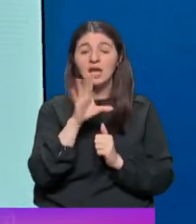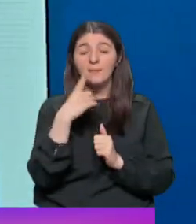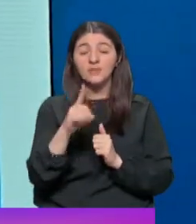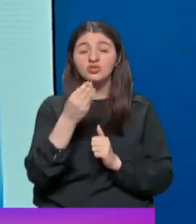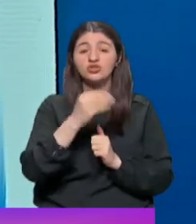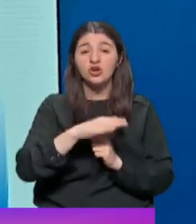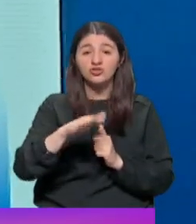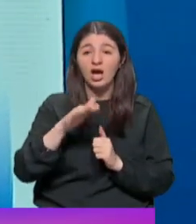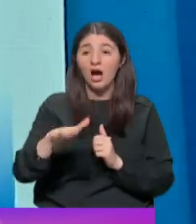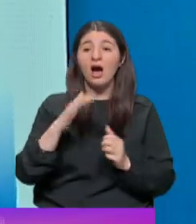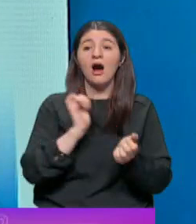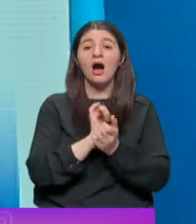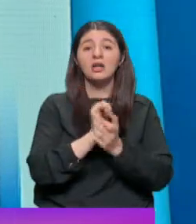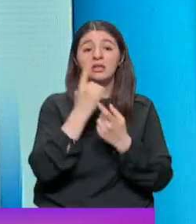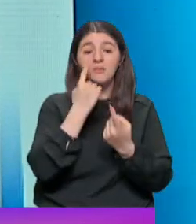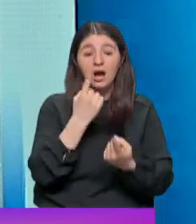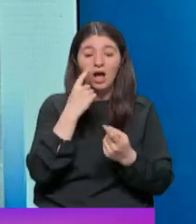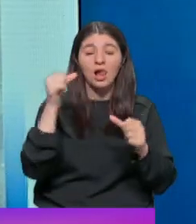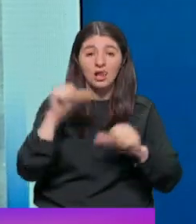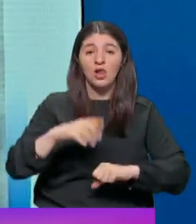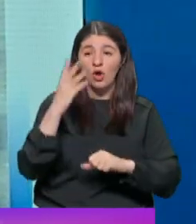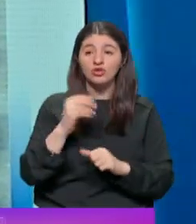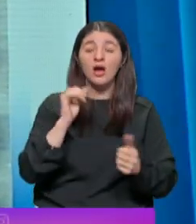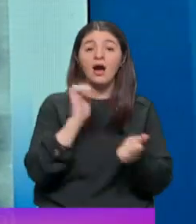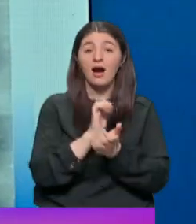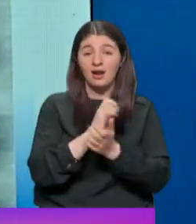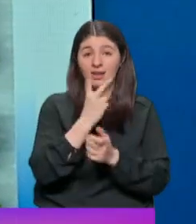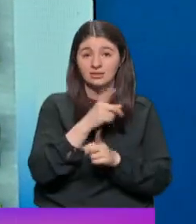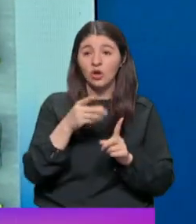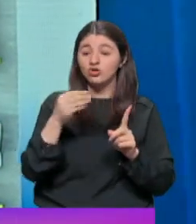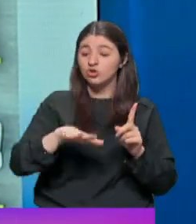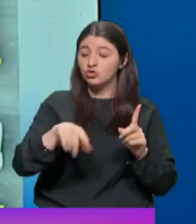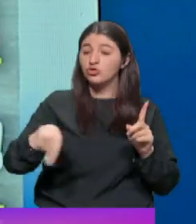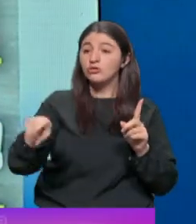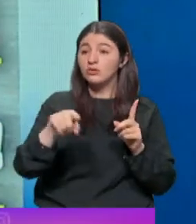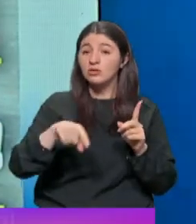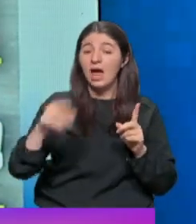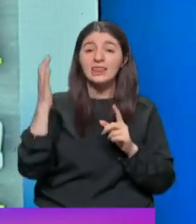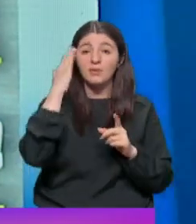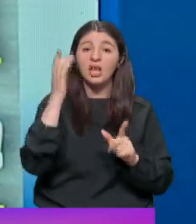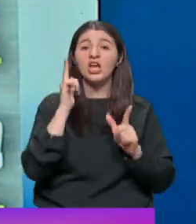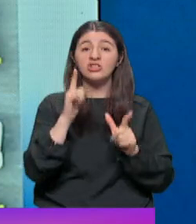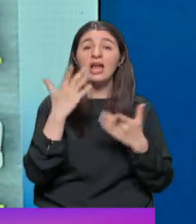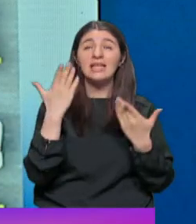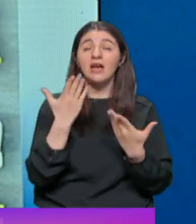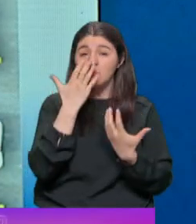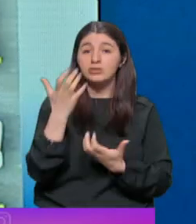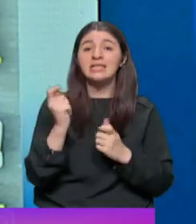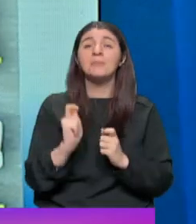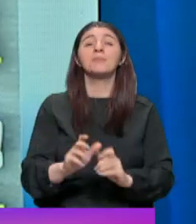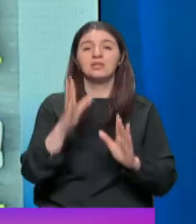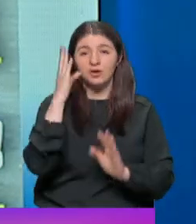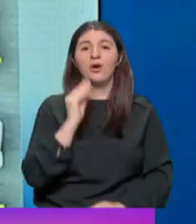bin çocuğa ailesinin bakamadığını, ailesinin o çocukların temel ihtiyaçlarını